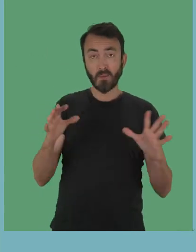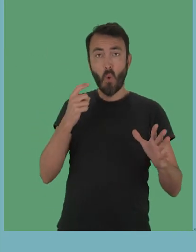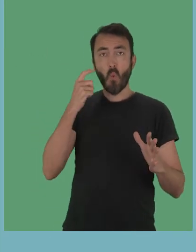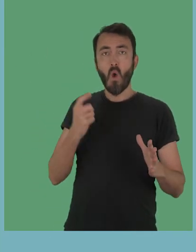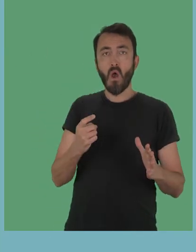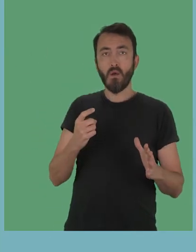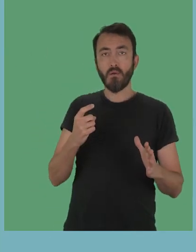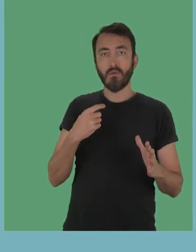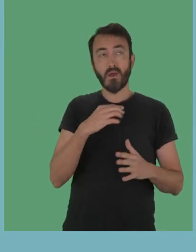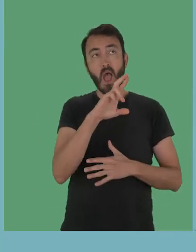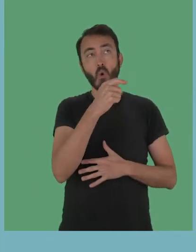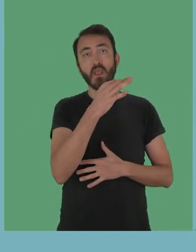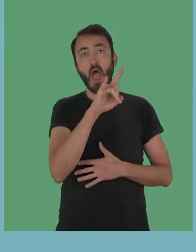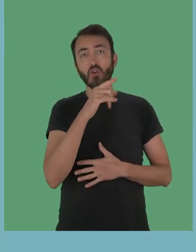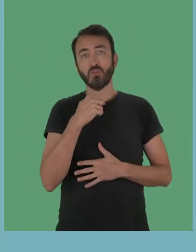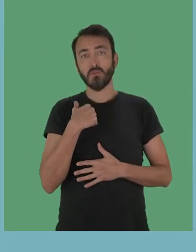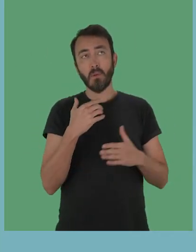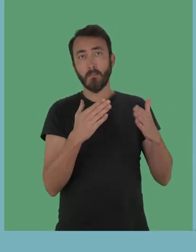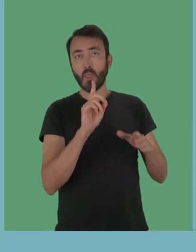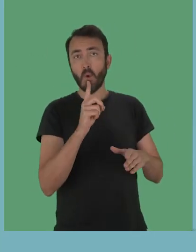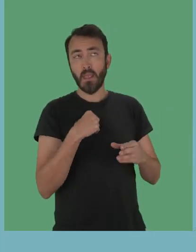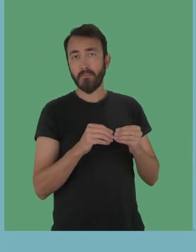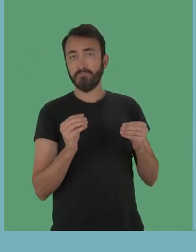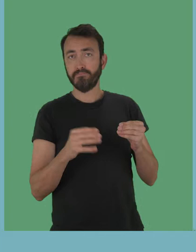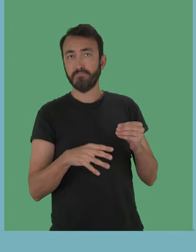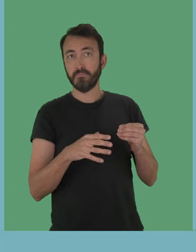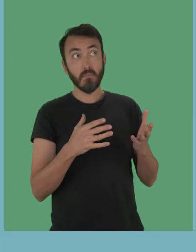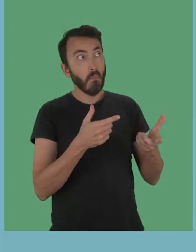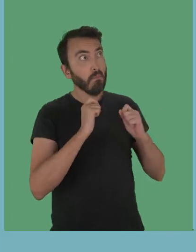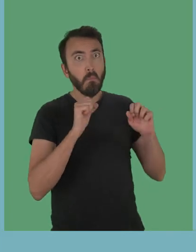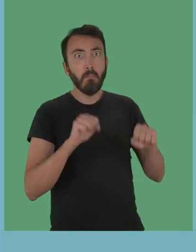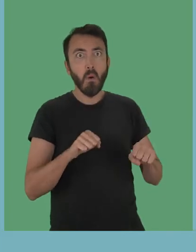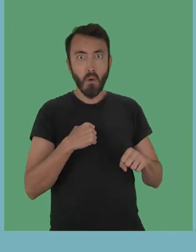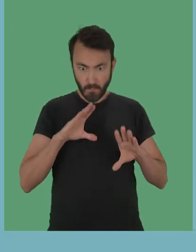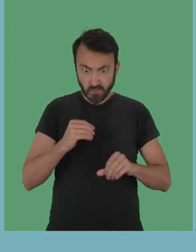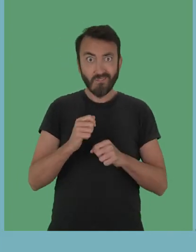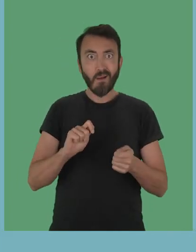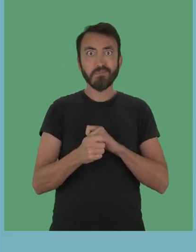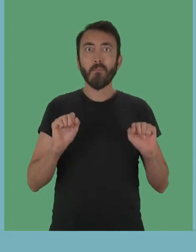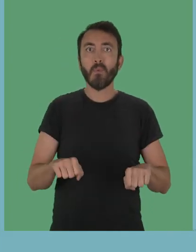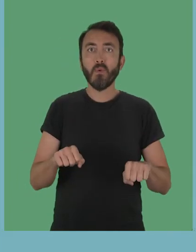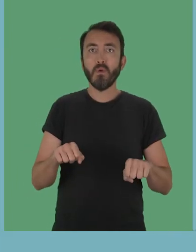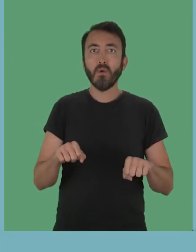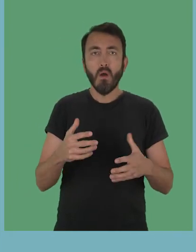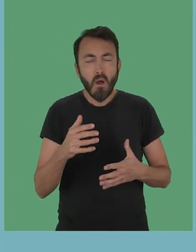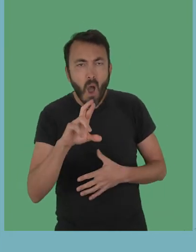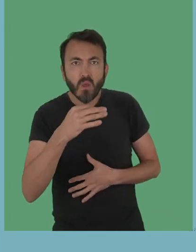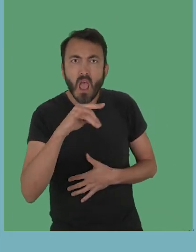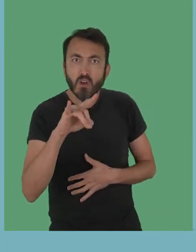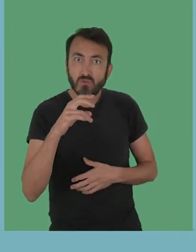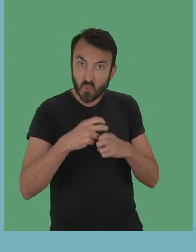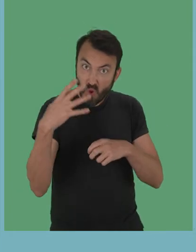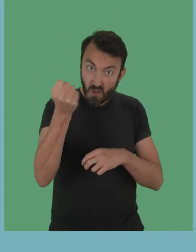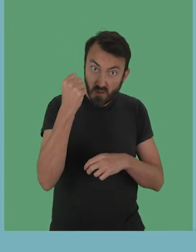diabétique. Personne ne le savait, tant que je n'avais pas décidé de demander la RQTH. C'est grâce à ça que j'ai eu ma reconversion. Ah, la